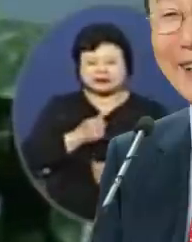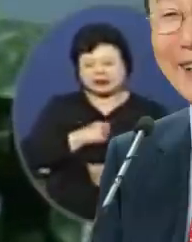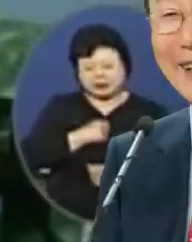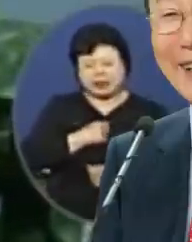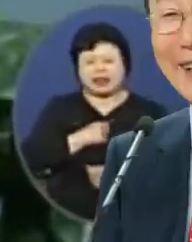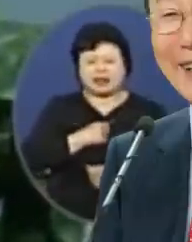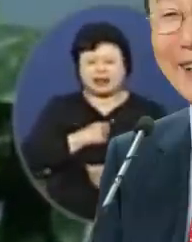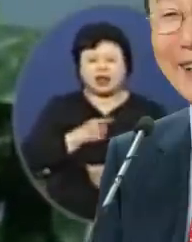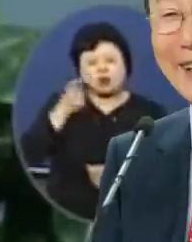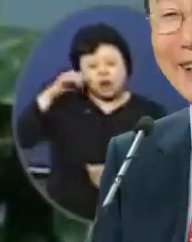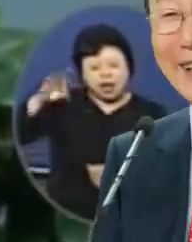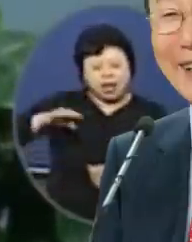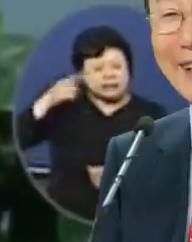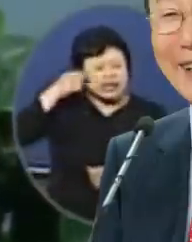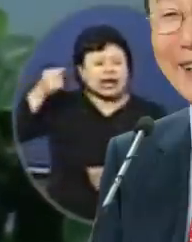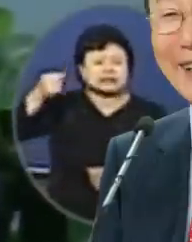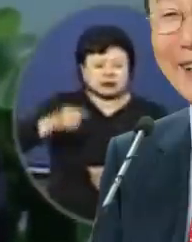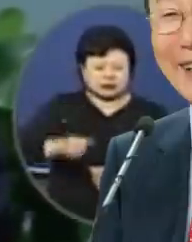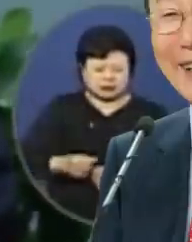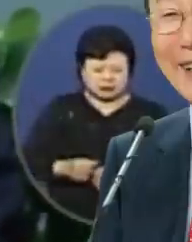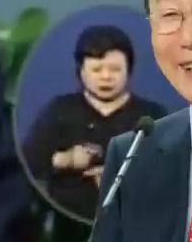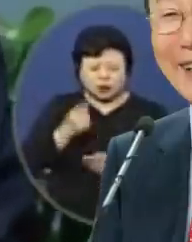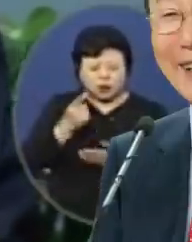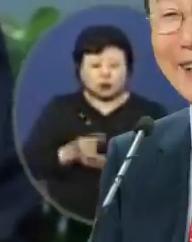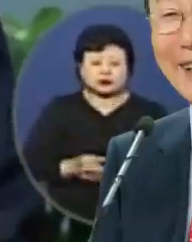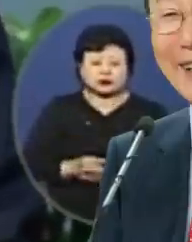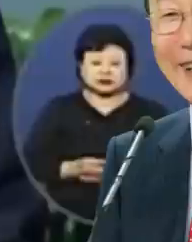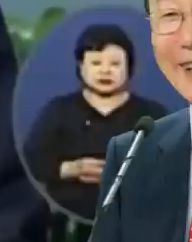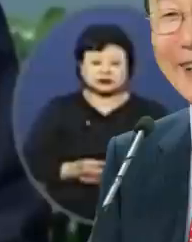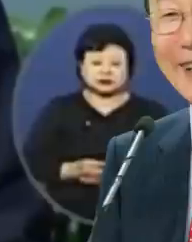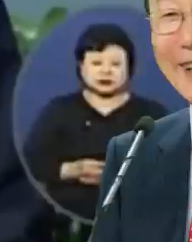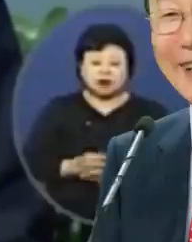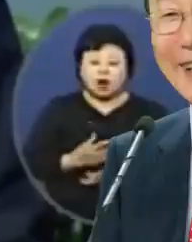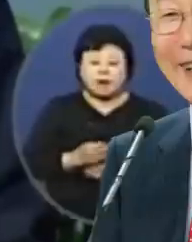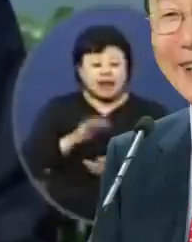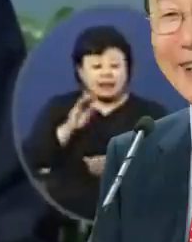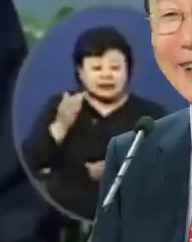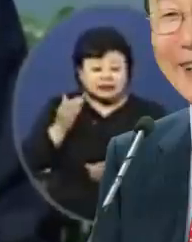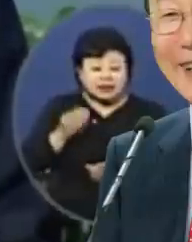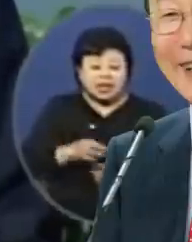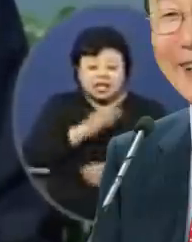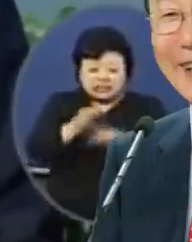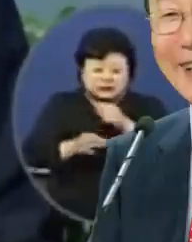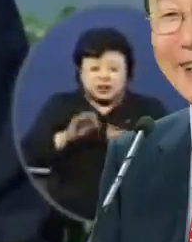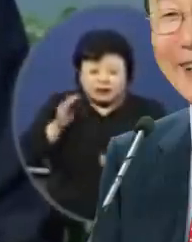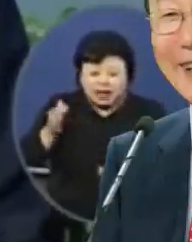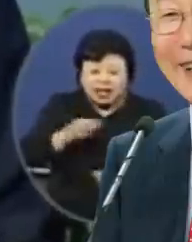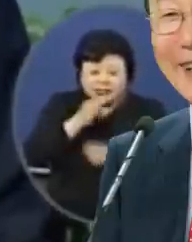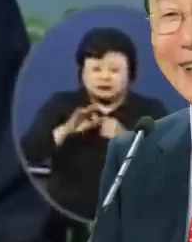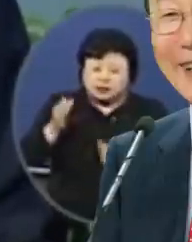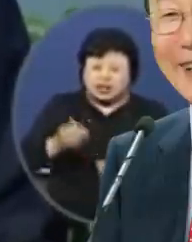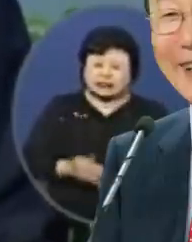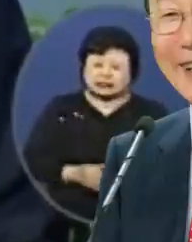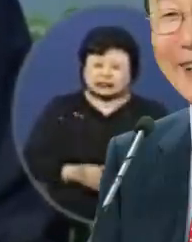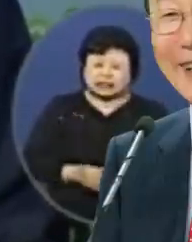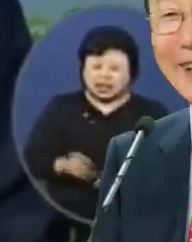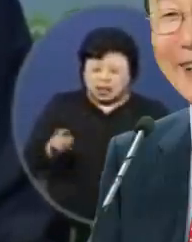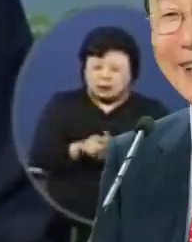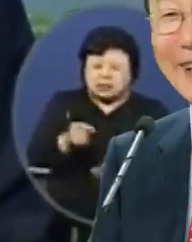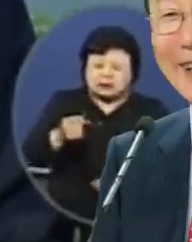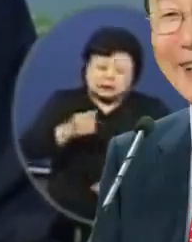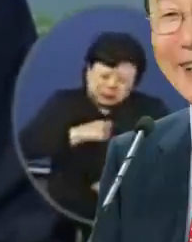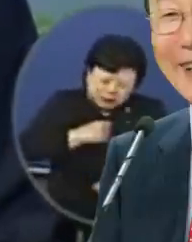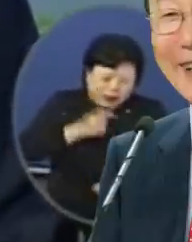아이고 답답해라, 지금 교회 나온 지 몇 년이 됐냐? 주님 10년째 됩니다. 10년째 되는 것이 고작 그 믿음밖에